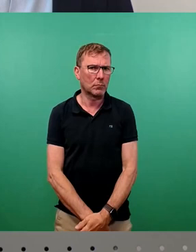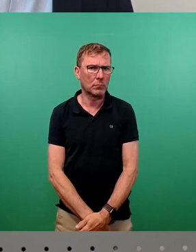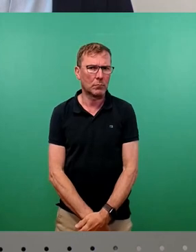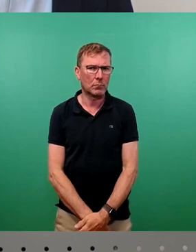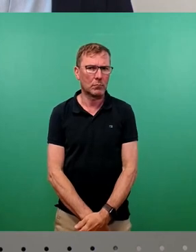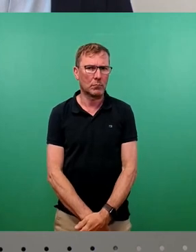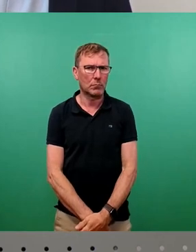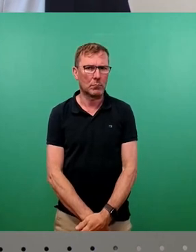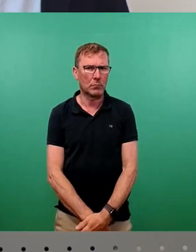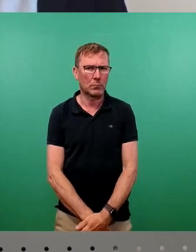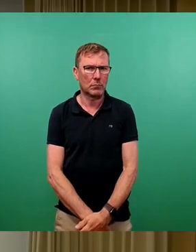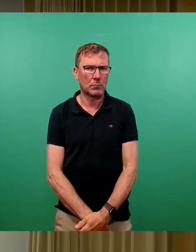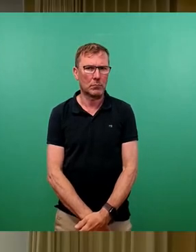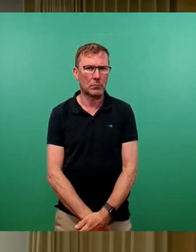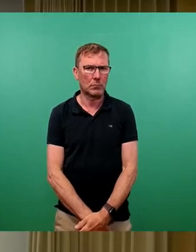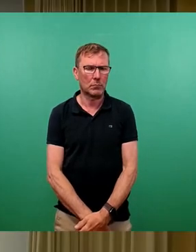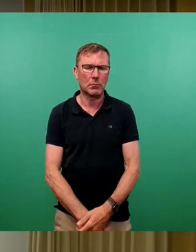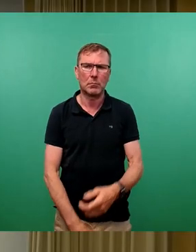Frau Filius-Jene.